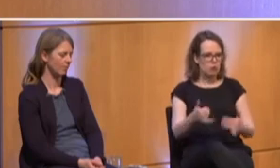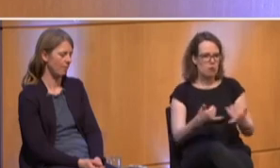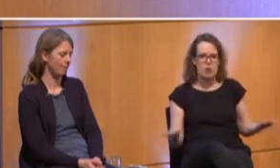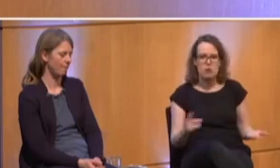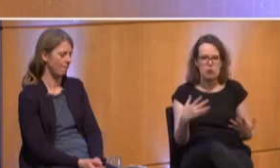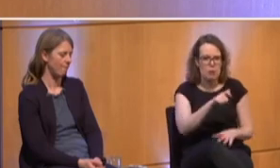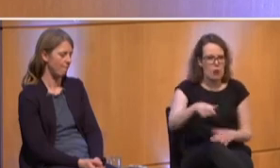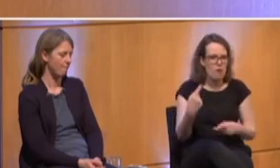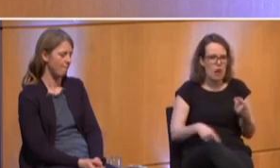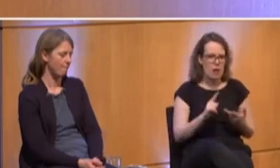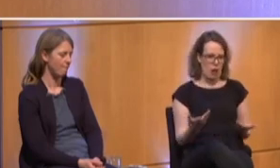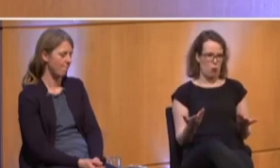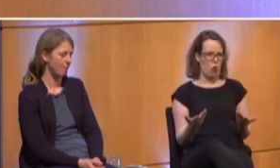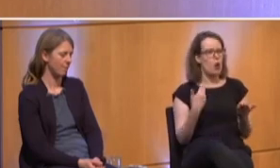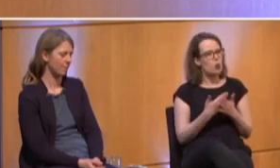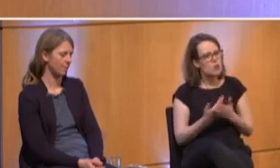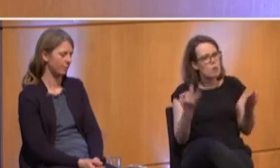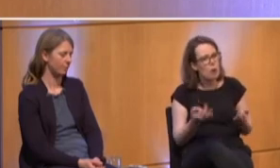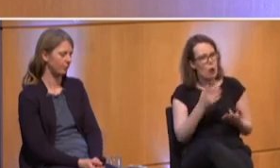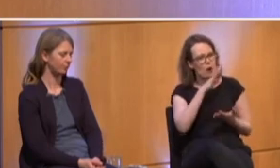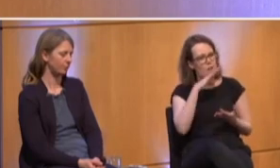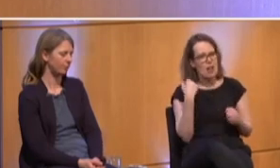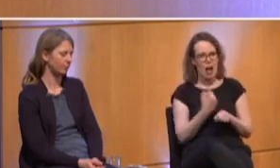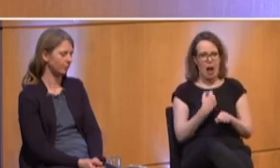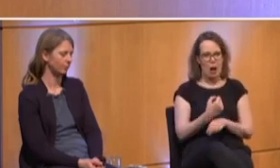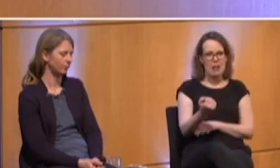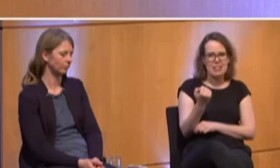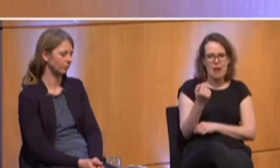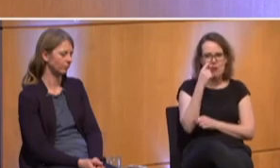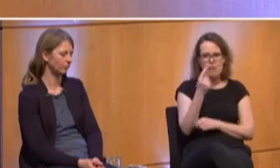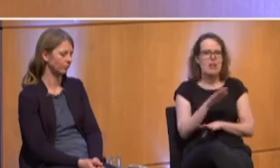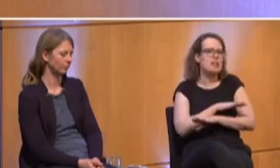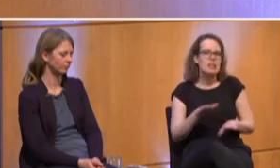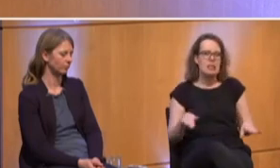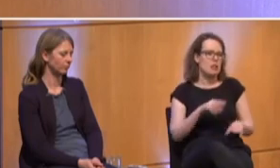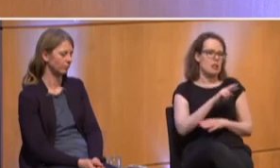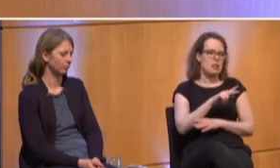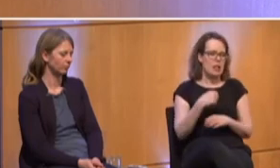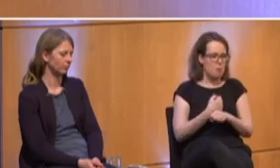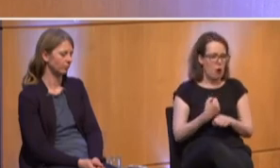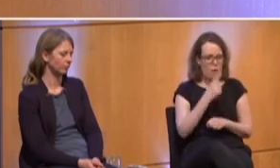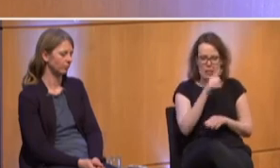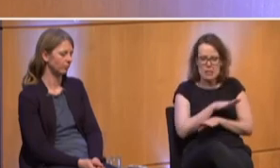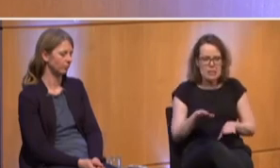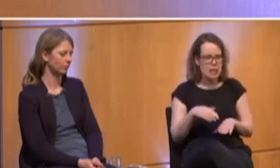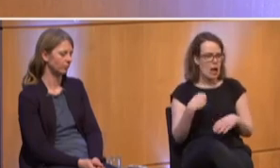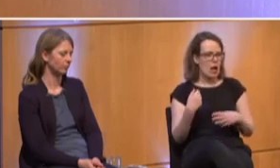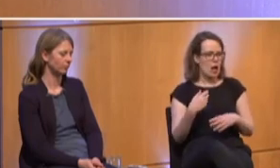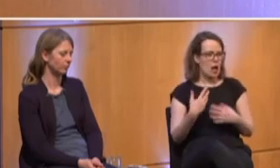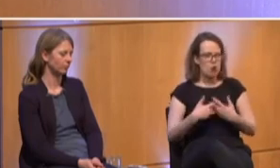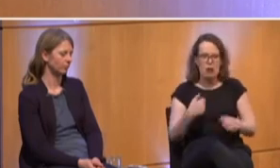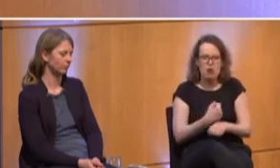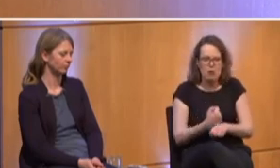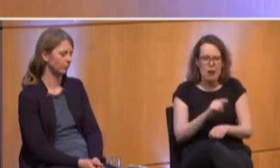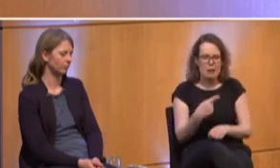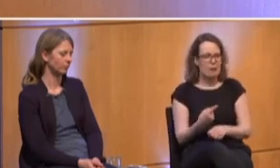einen unendlichen Bedarf eigentlich an Arbeitskräften. Wenn wir nicht digitalisieren, wenn wir nicht automatisieren, haben wir überhaupt keine Chance, diese Ziele, die wir